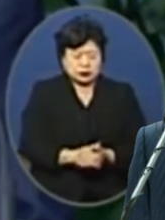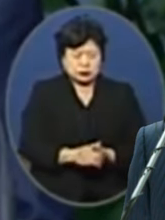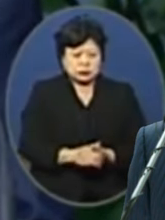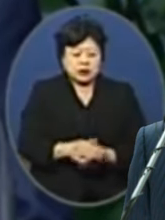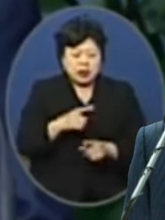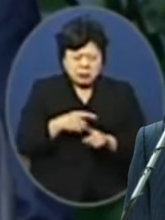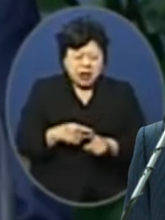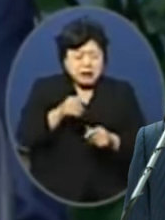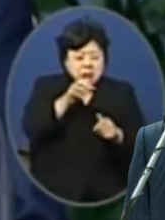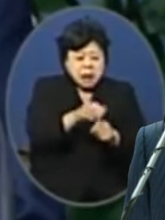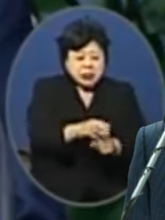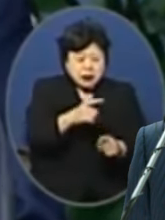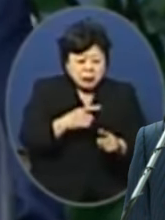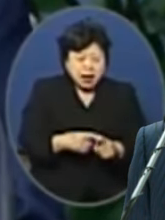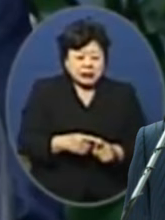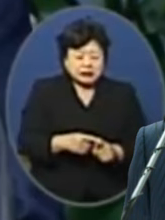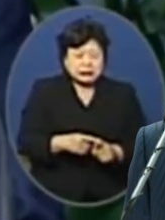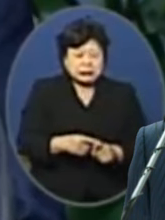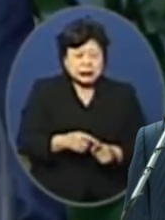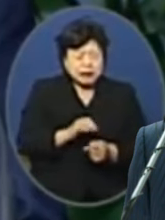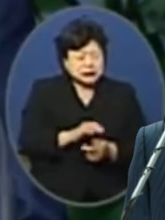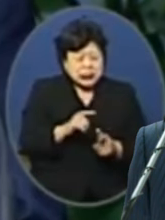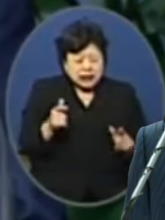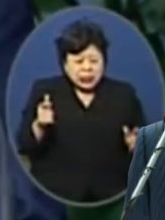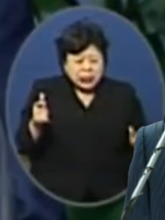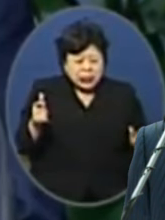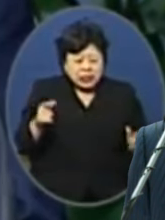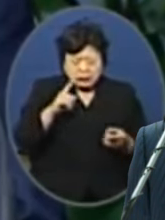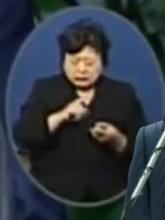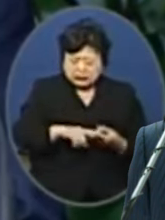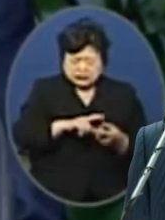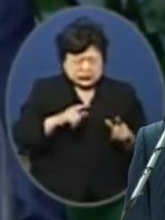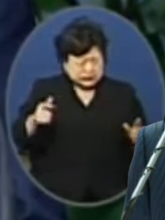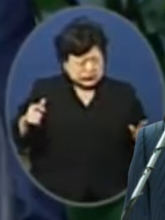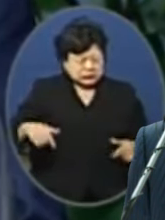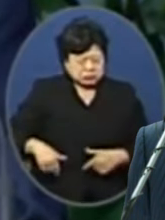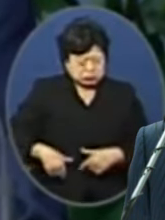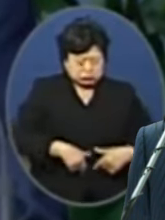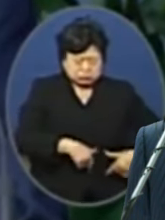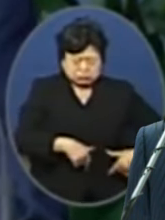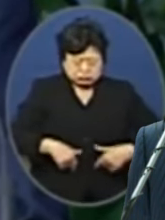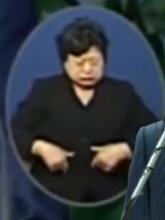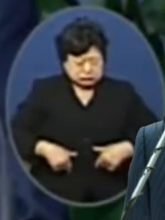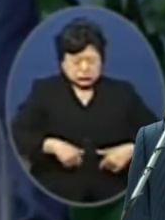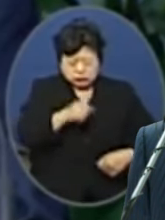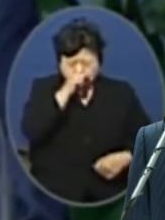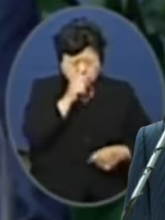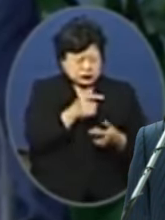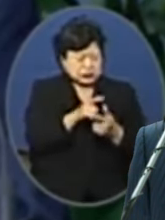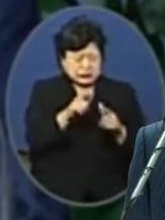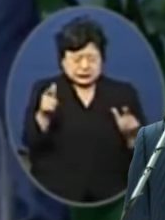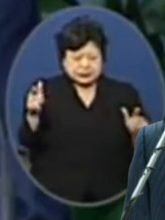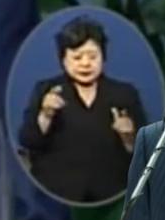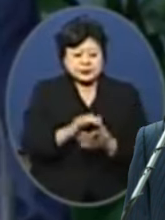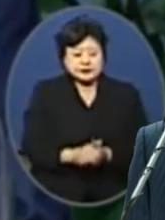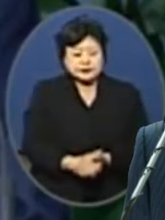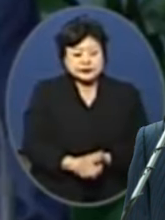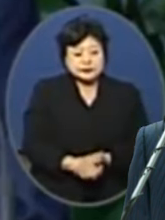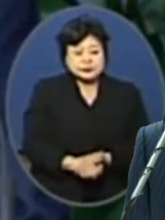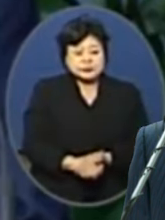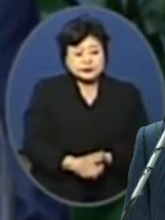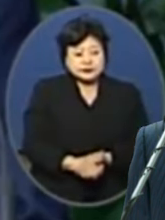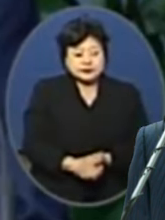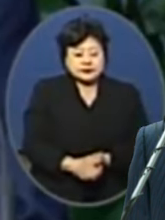반점 맡기고 반점 안 맡기고 주춤한 그러한 생활은 원치